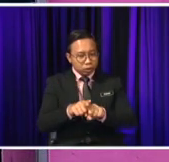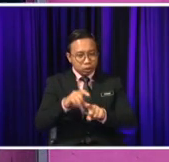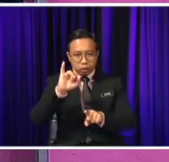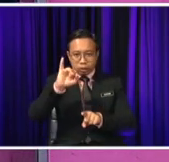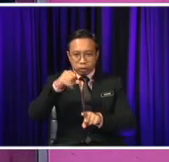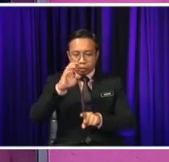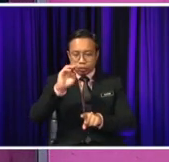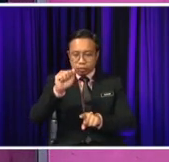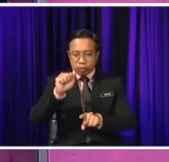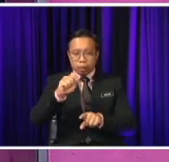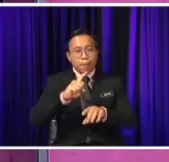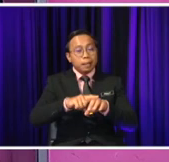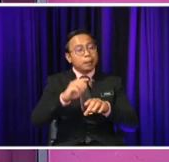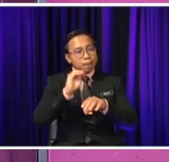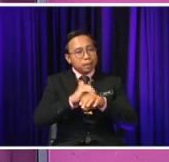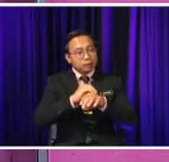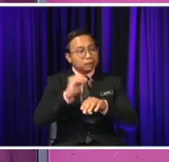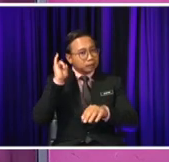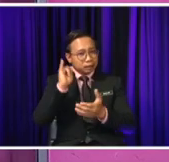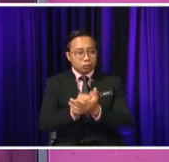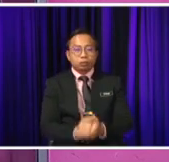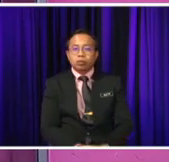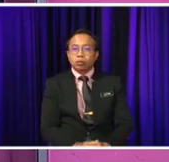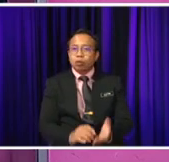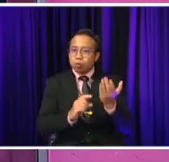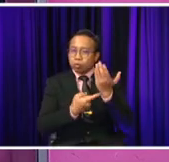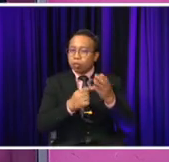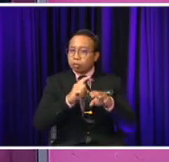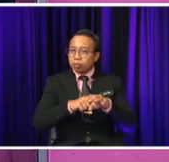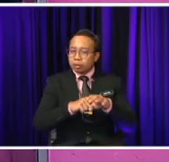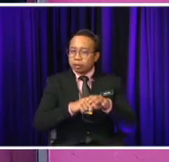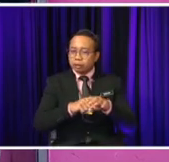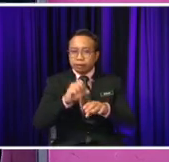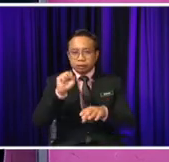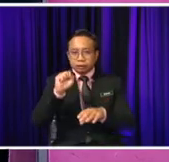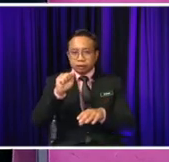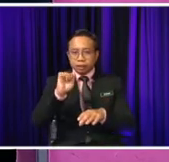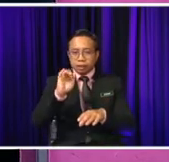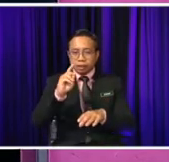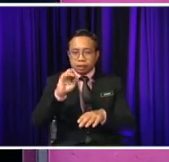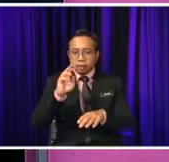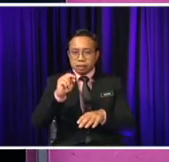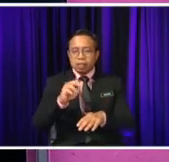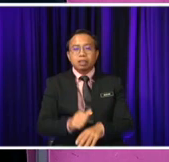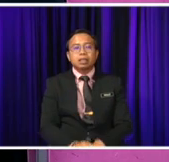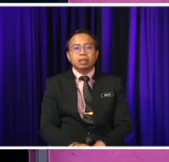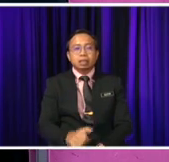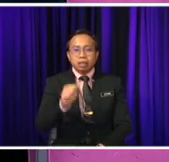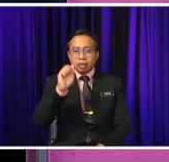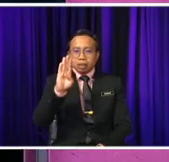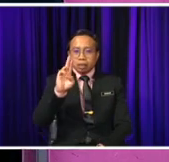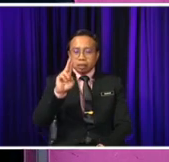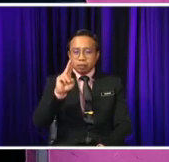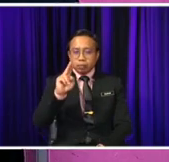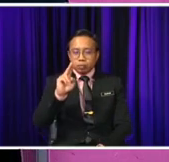para ulama pada ketika itu dan giginya dimuliakan sebenarnya pada zaman Sayyidina Abu Bakar yang sering kita dengar sebenarnya yang sering kita